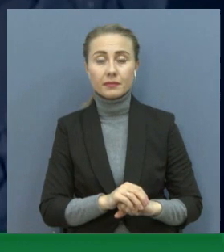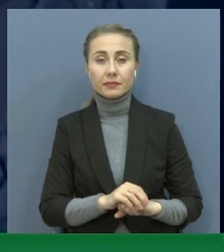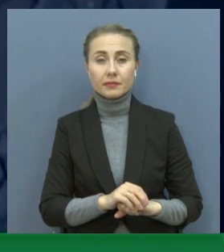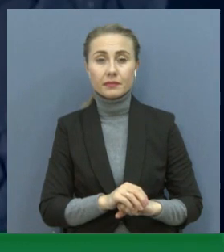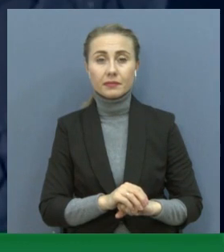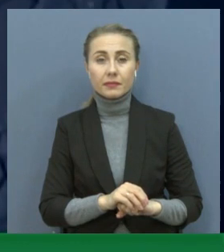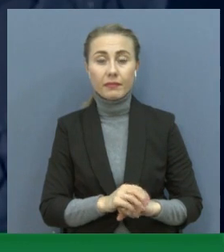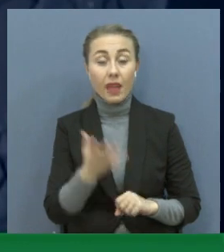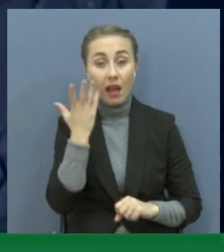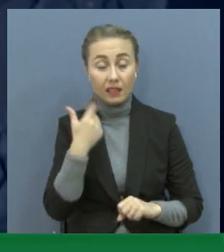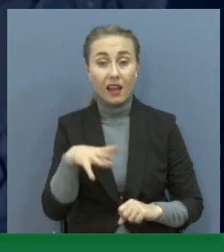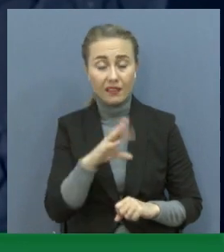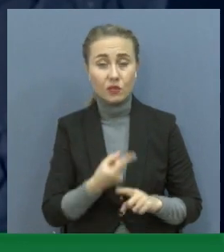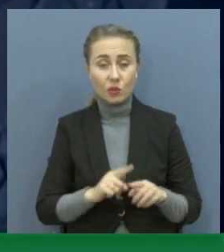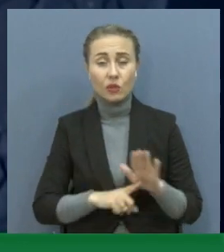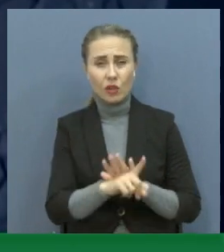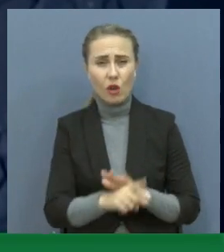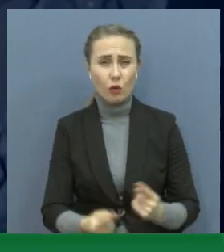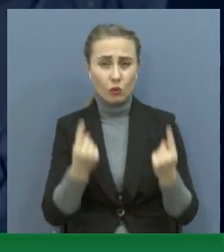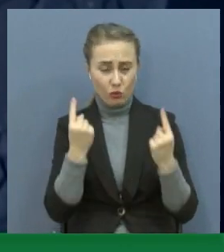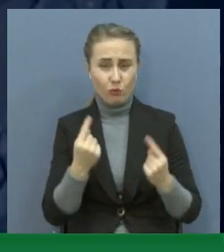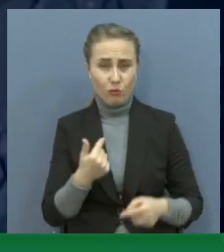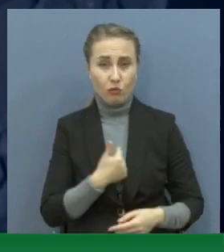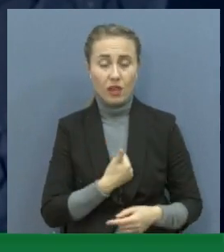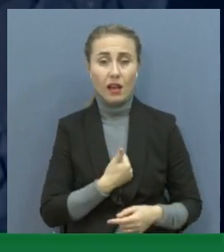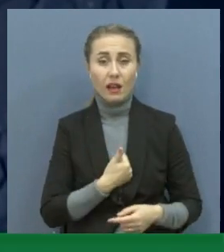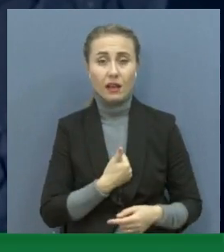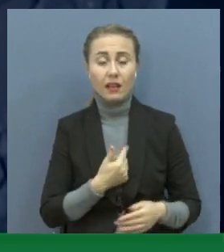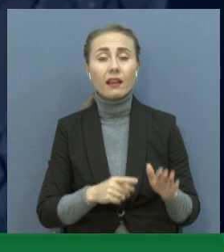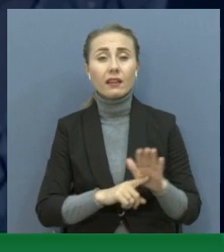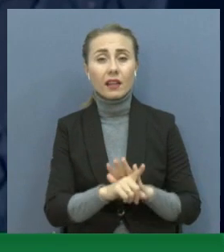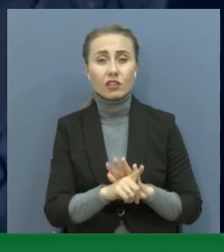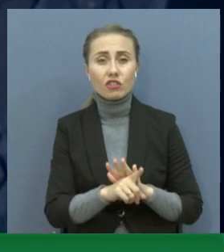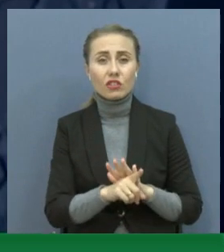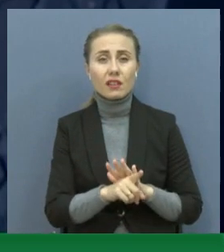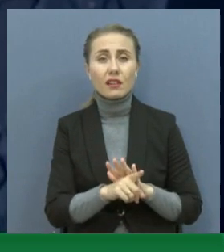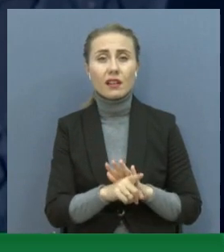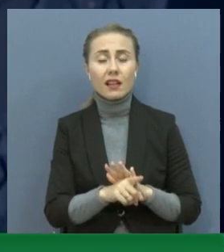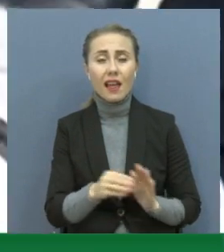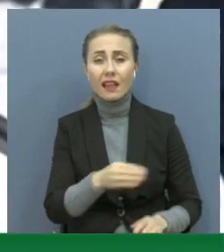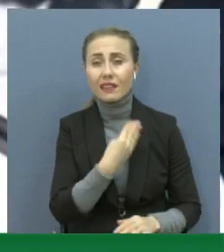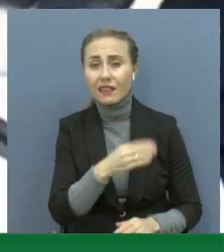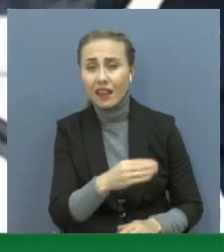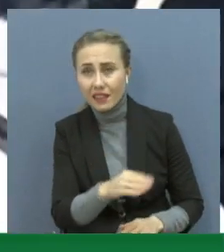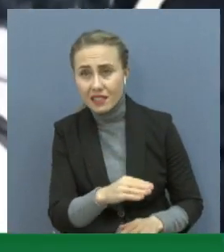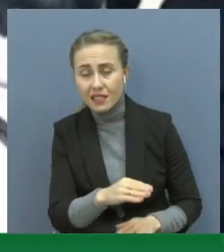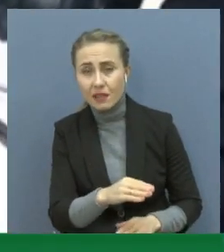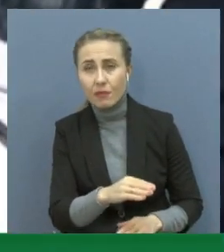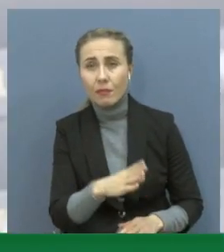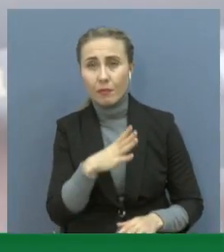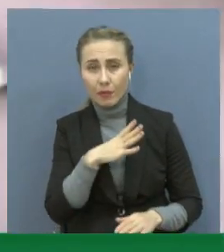остановилось. Когда это все началось по-крупному, я начал на теннис ставить, я увлекался